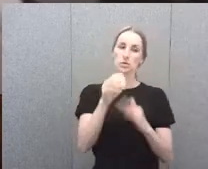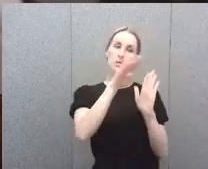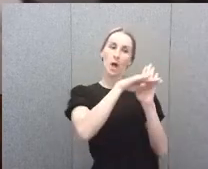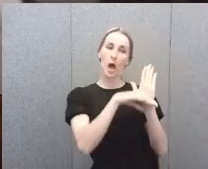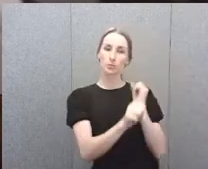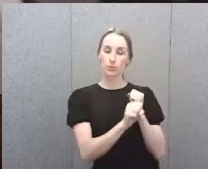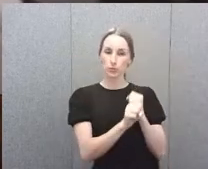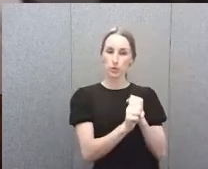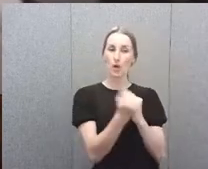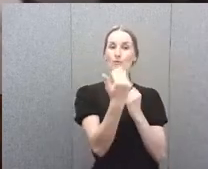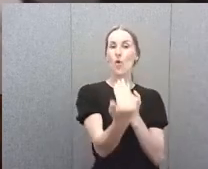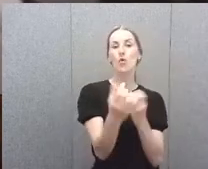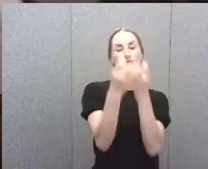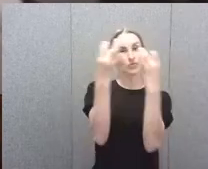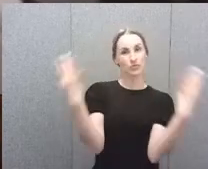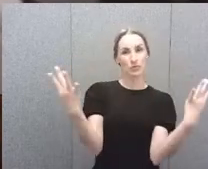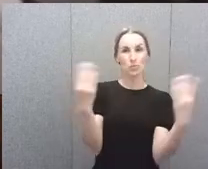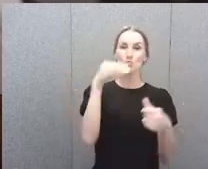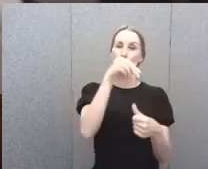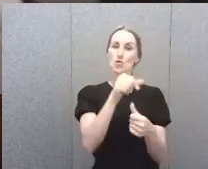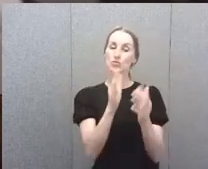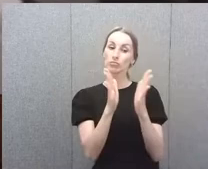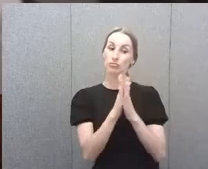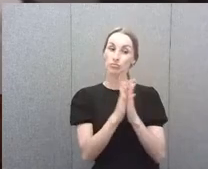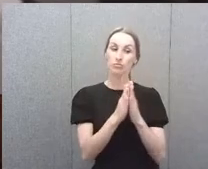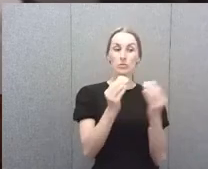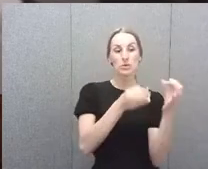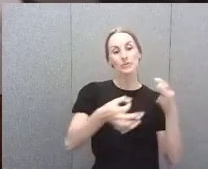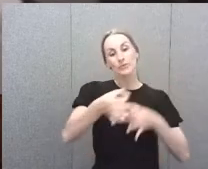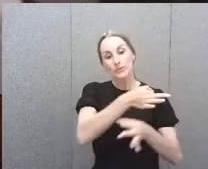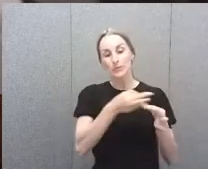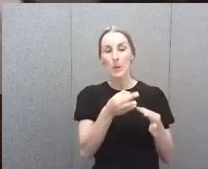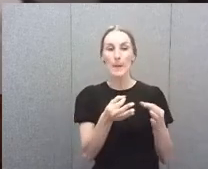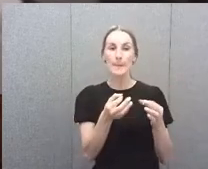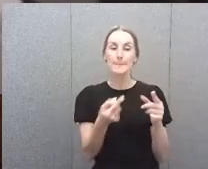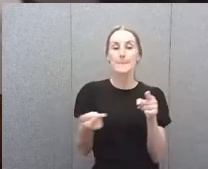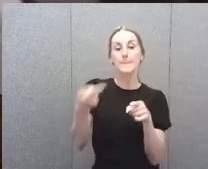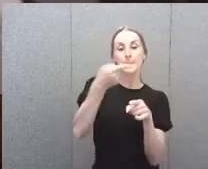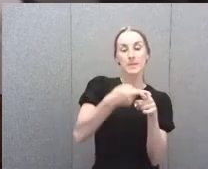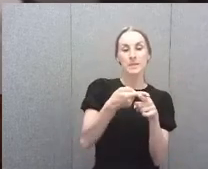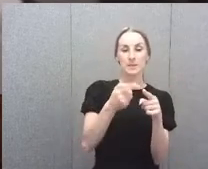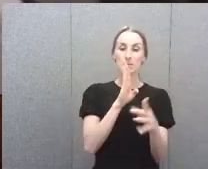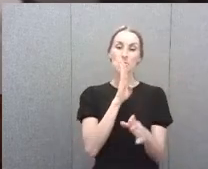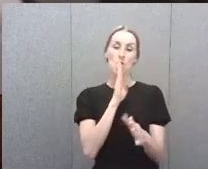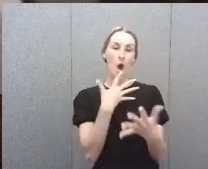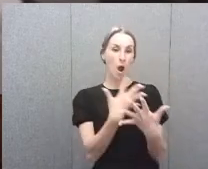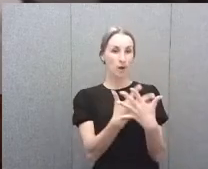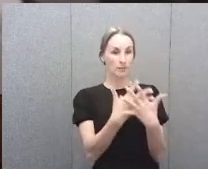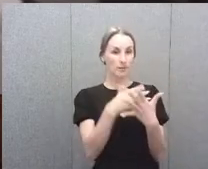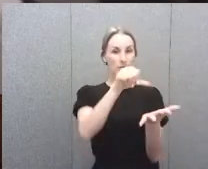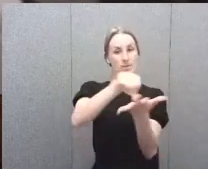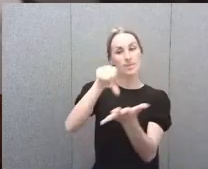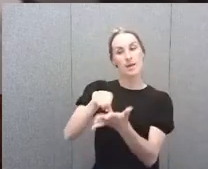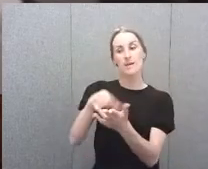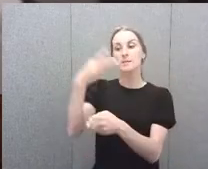Это мероприятие – отличный повод обсудить возможность более активного вовлечения женщин в решение конфликтов.